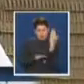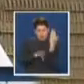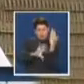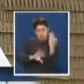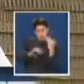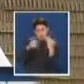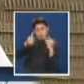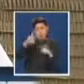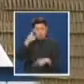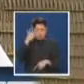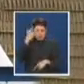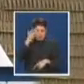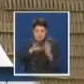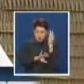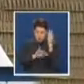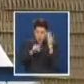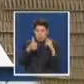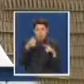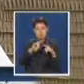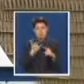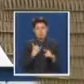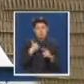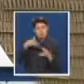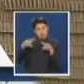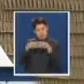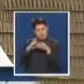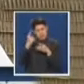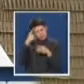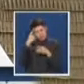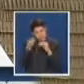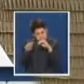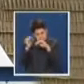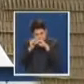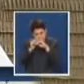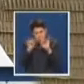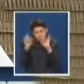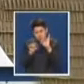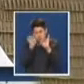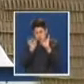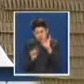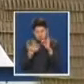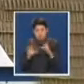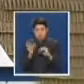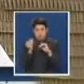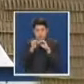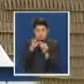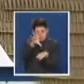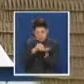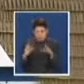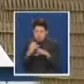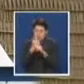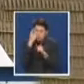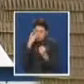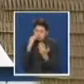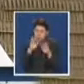าดมาโดยลำดับนะครับจนกระทั่งตอนหลังสุดเนี่ยเริ่มมีหน่วยงานพูดถึง 8% นะแต่ขณะนี้ที่ผมให้มีการประเมินอยู่ก็คิด